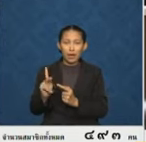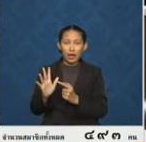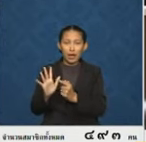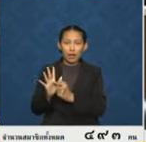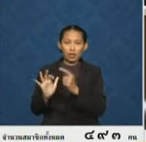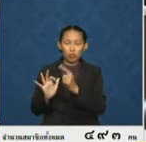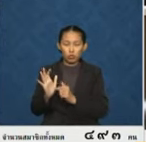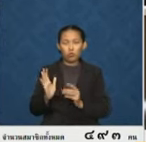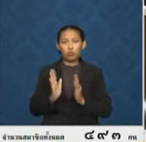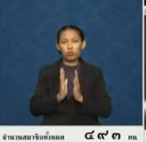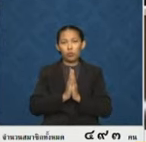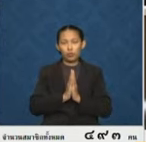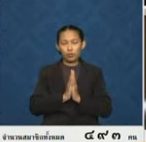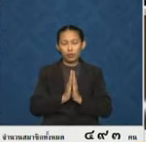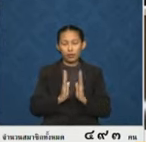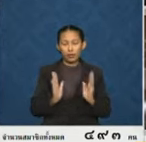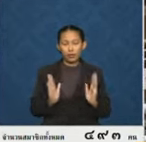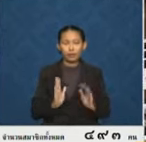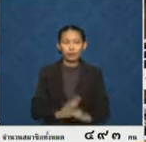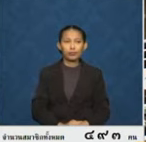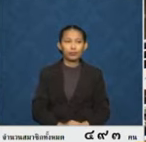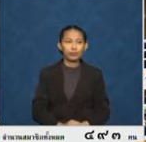คะขอบพระคุณค่ะ